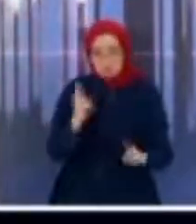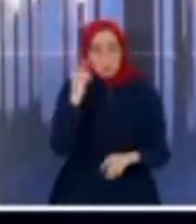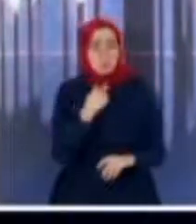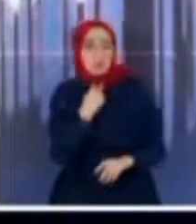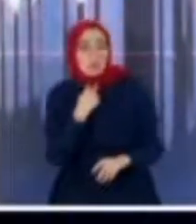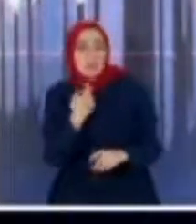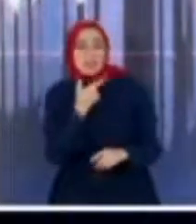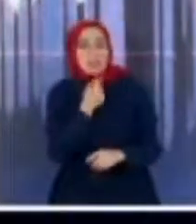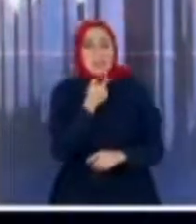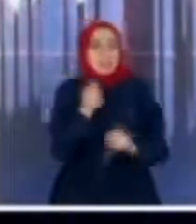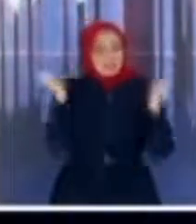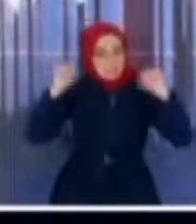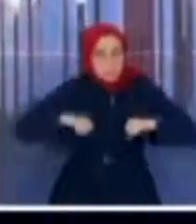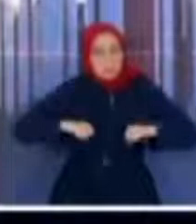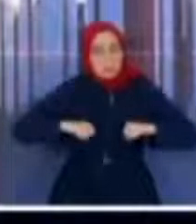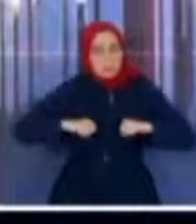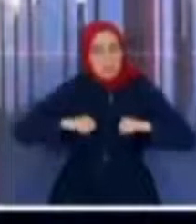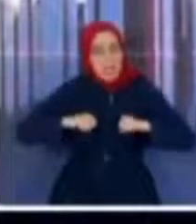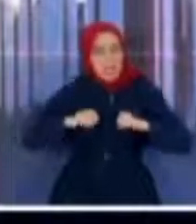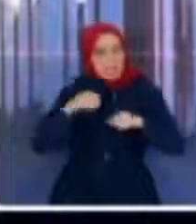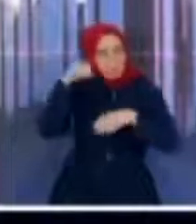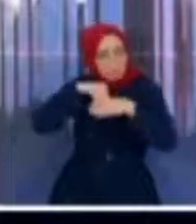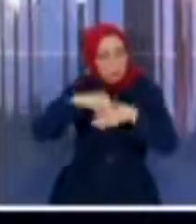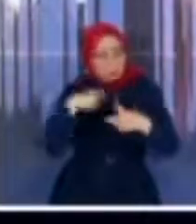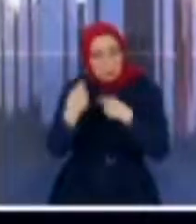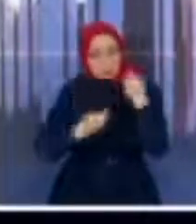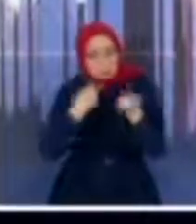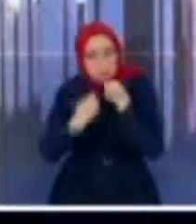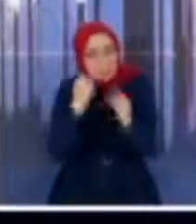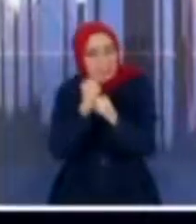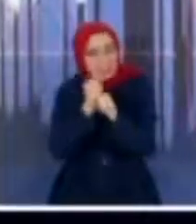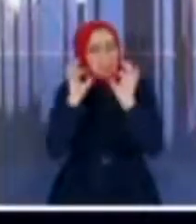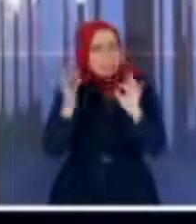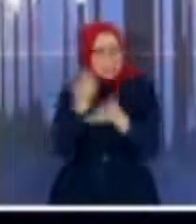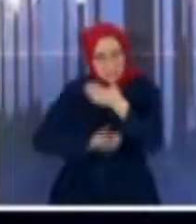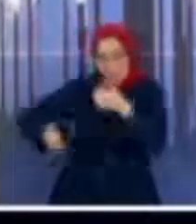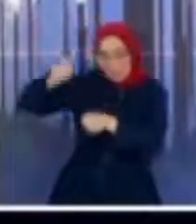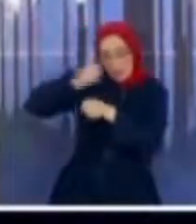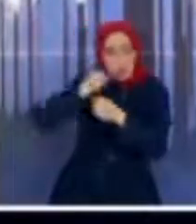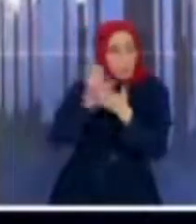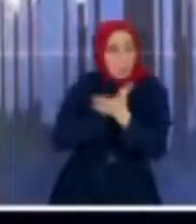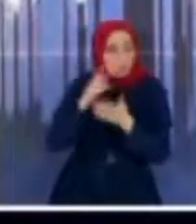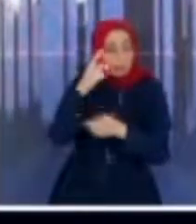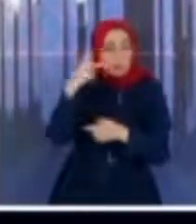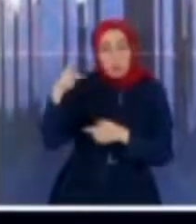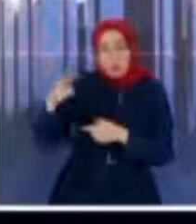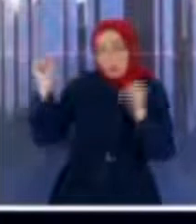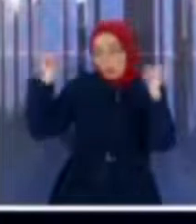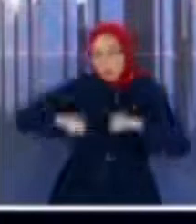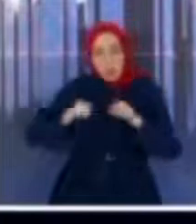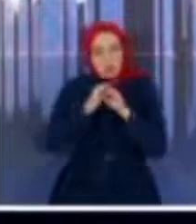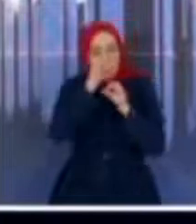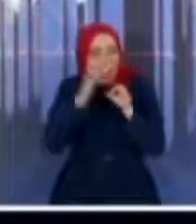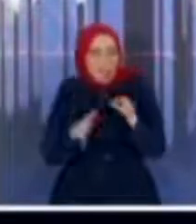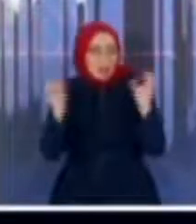نبسطولهمش الاقتصاد التضامن الاجتماعي علاش ليه ما يفهموش اللي هما ينجموا يعملوا ان بروجي ينجموا يحلوا مشكله نتاع بتاله وميم طون